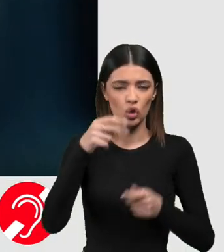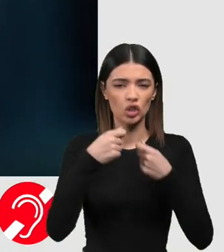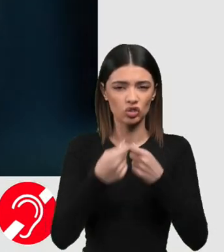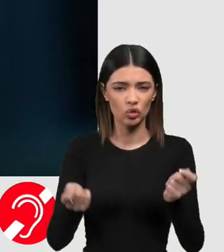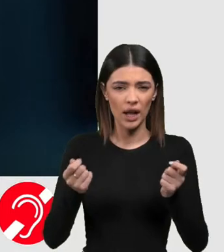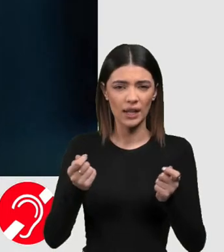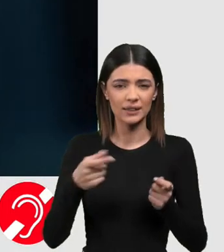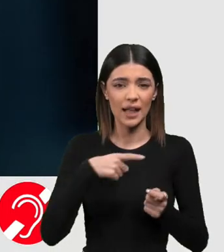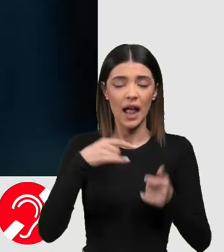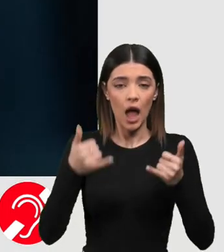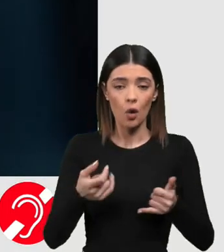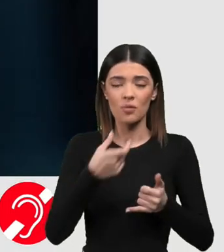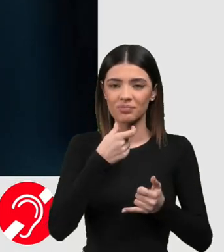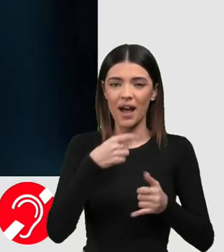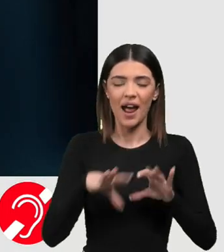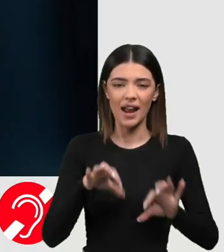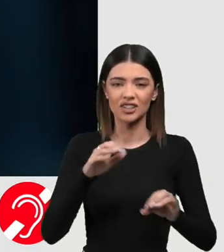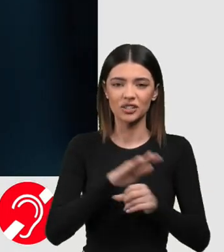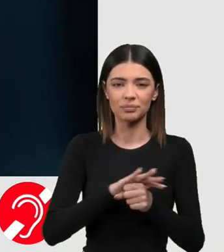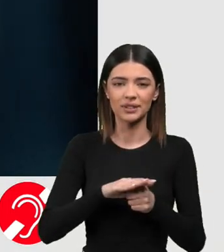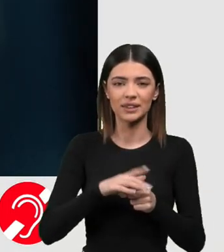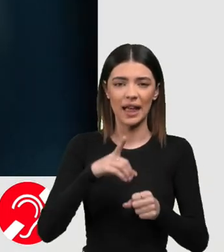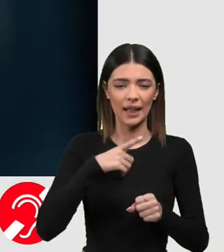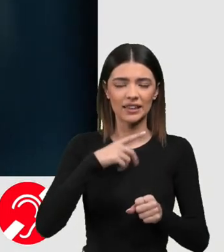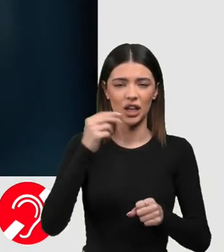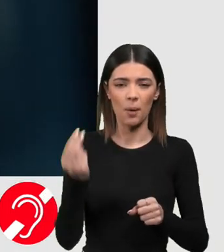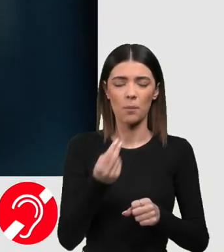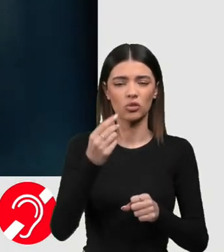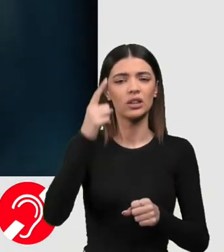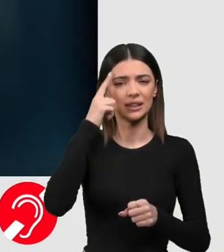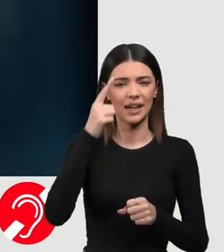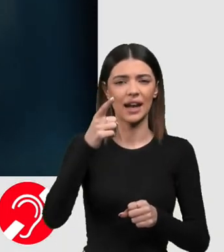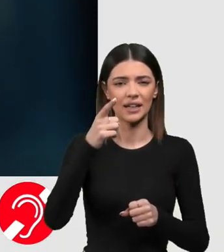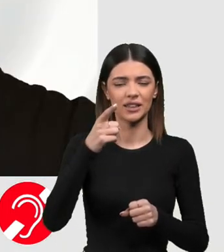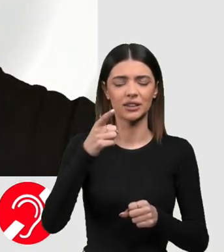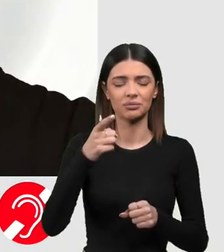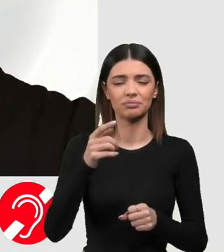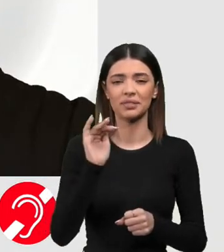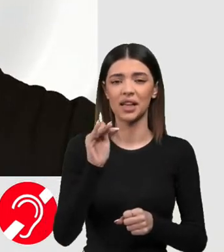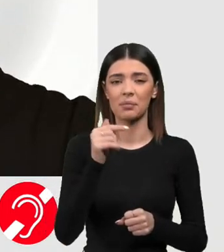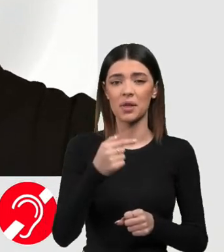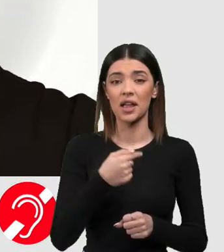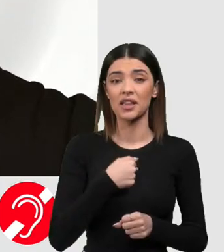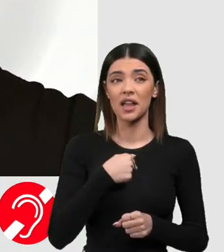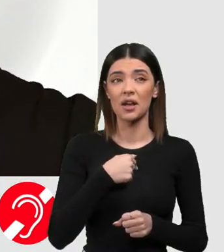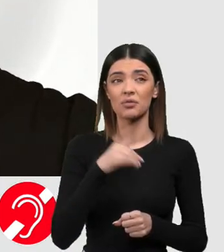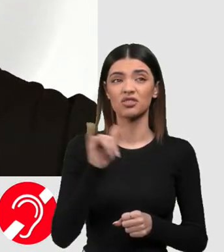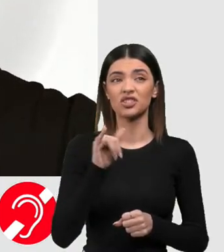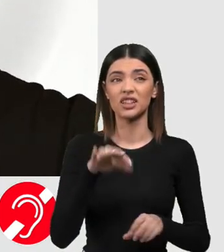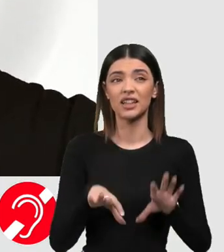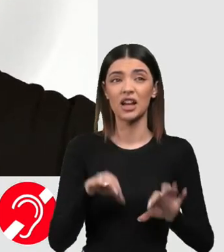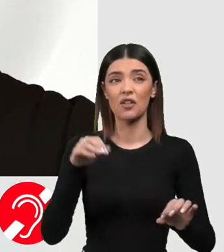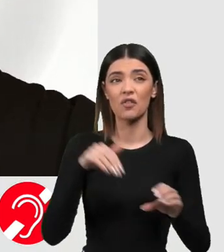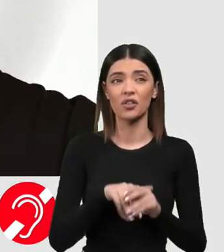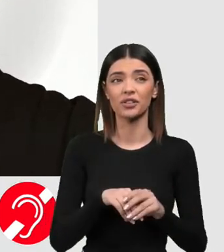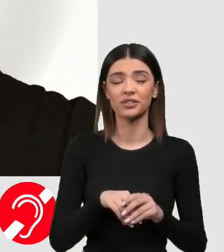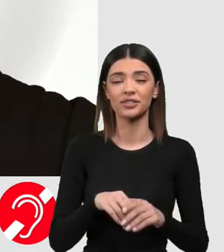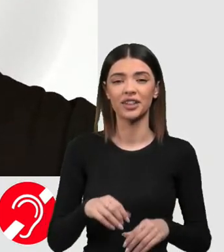în România sună o replică bine cunoscută și cred că știi la ce mă refer. Eu cu cine